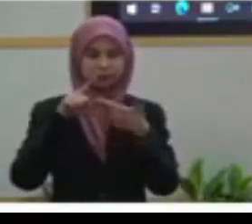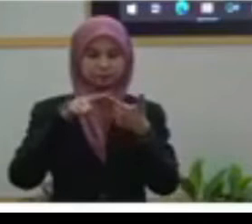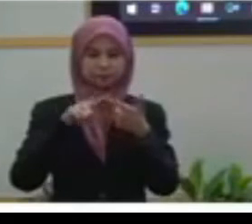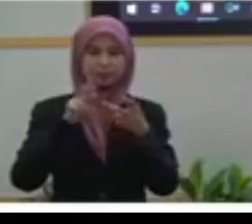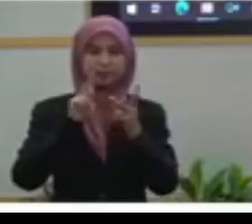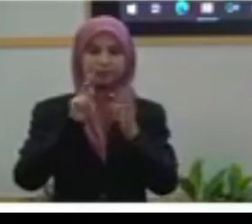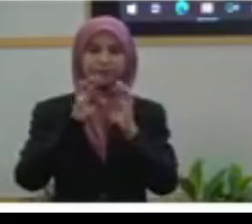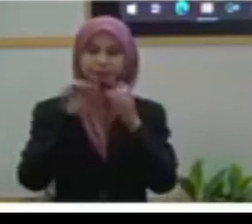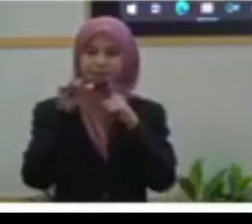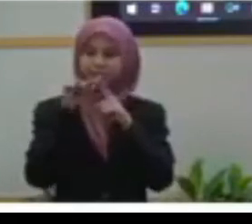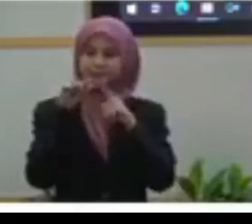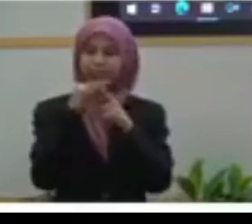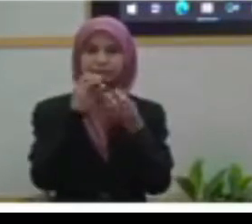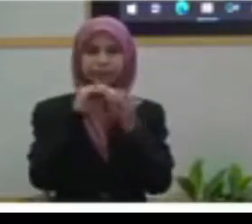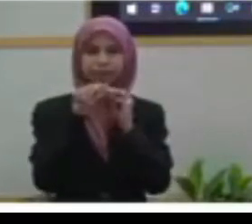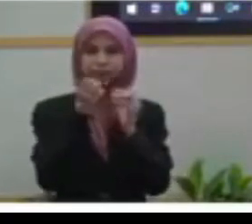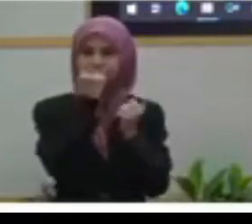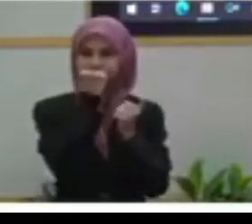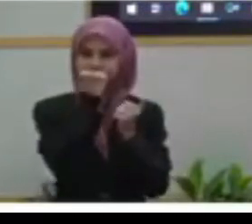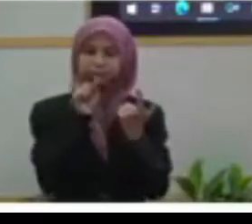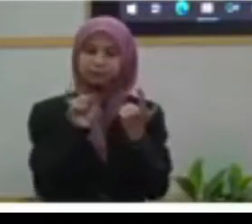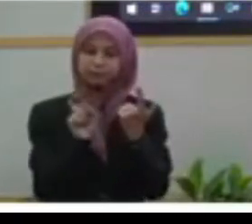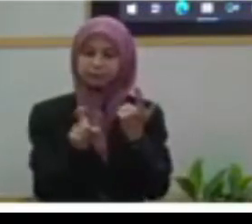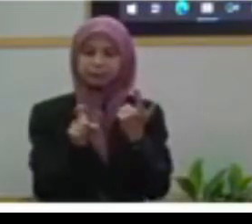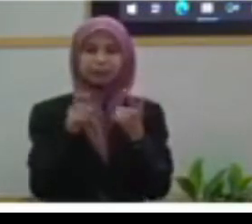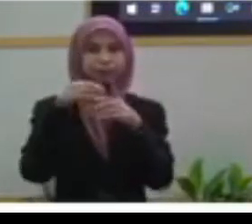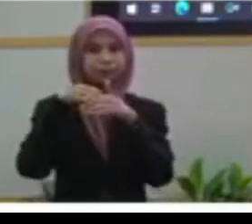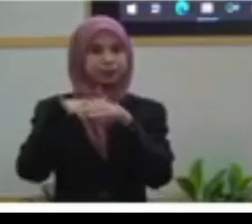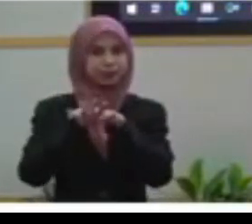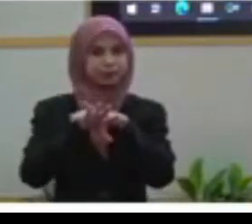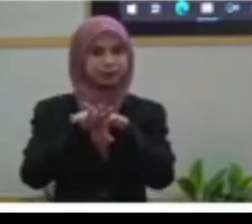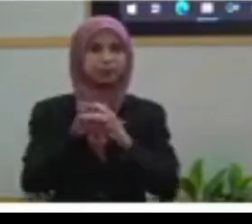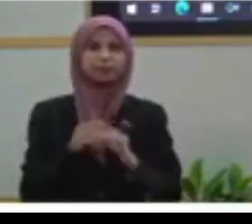laluan dan log masuk.